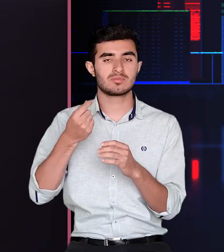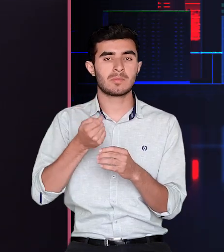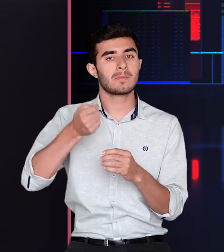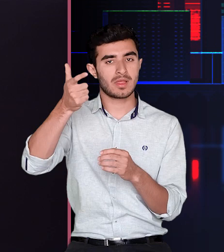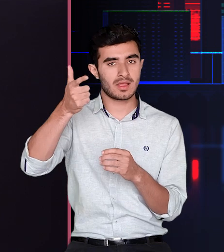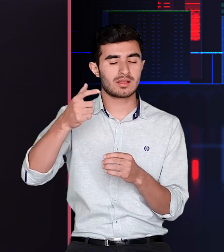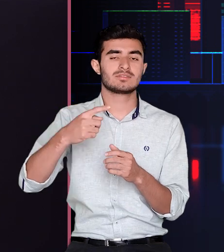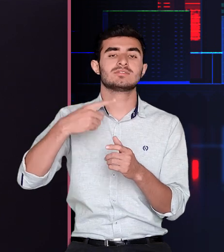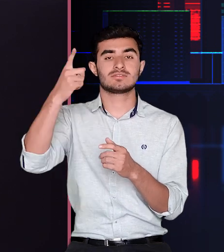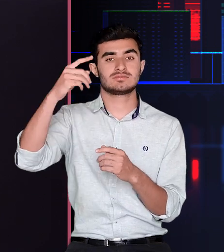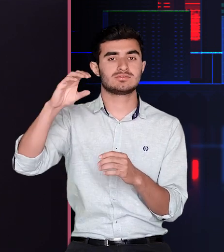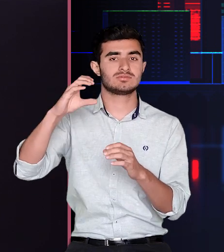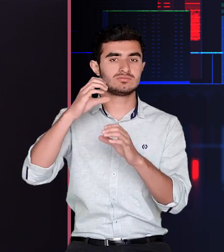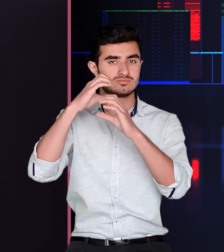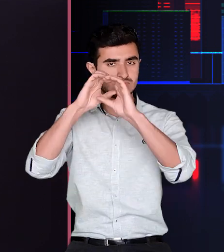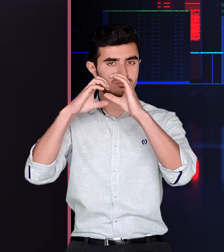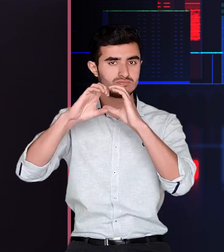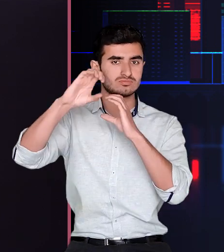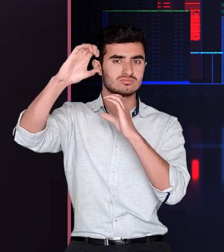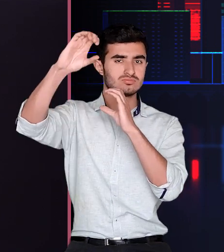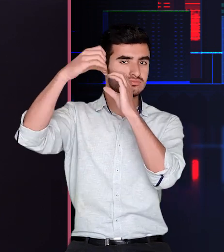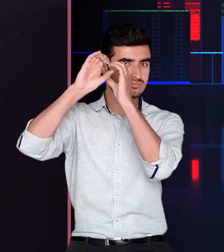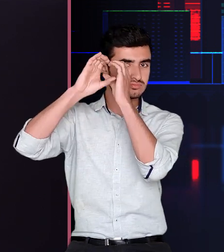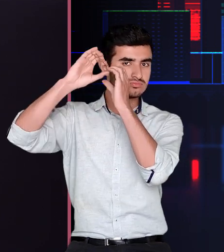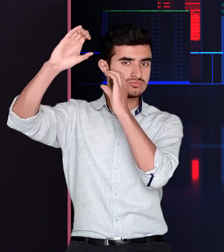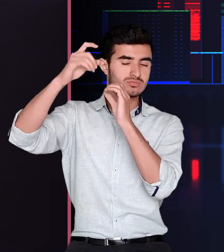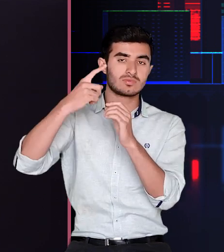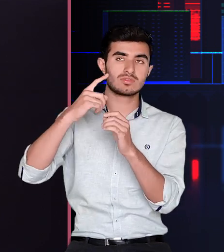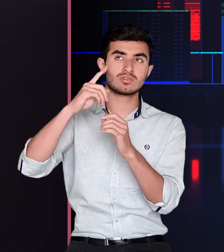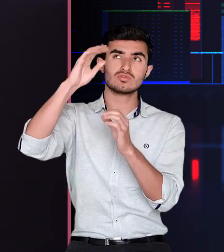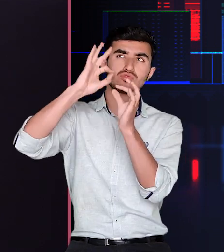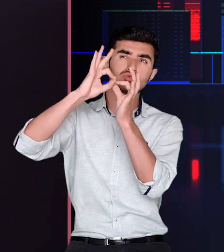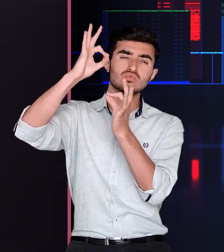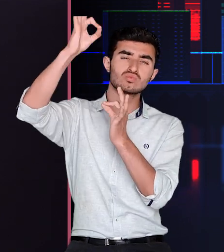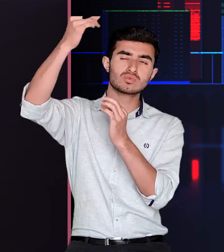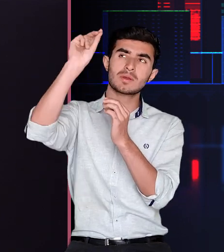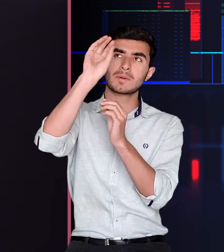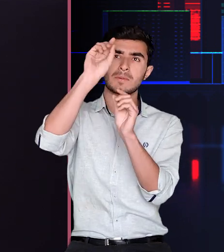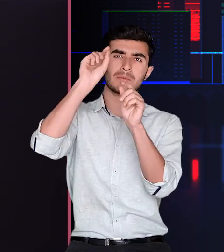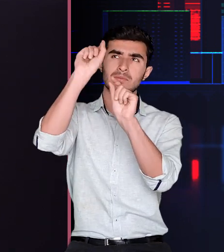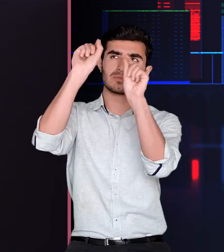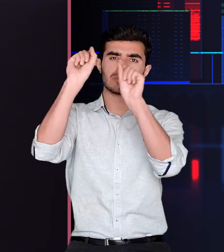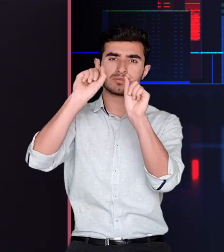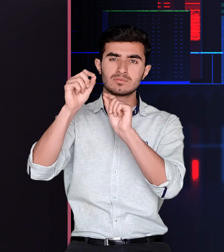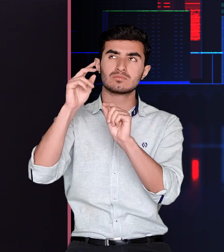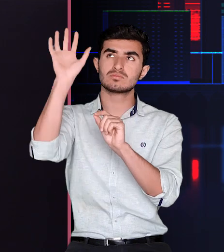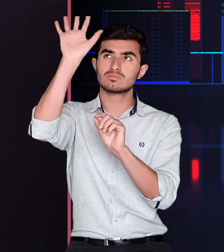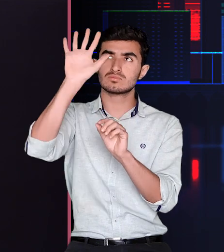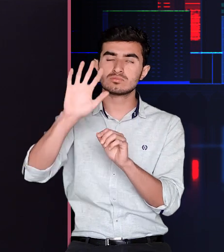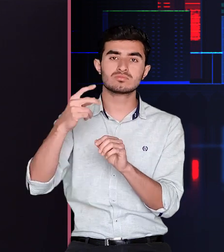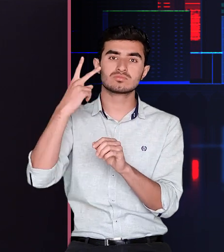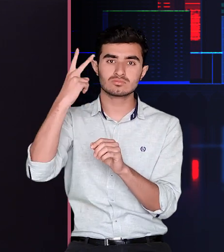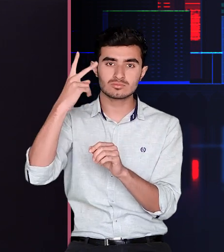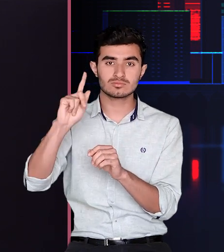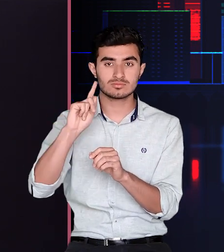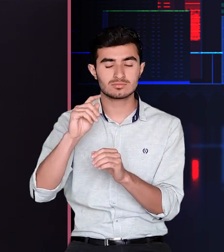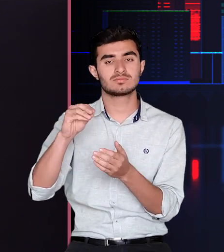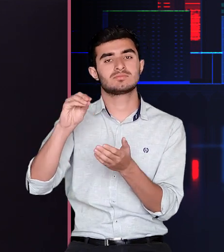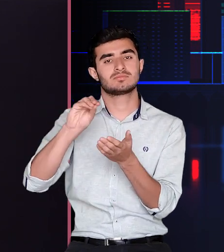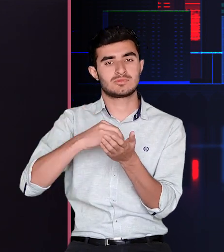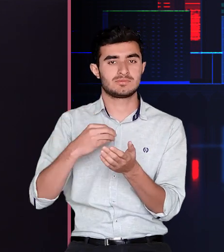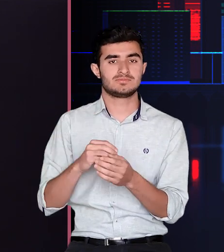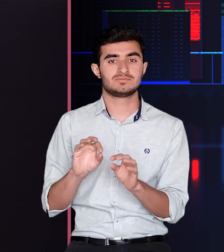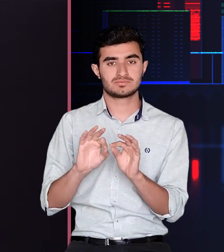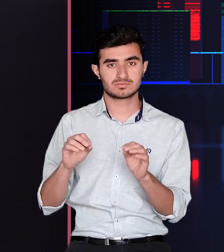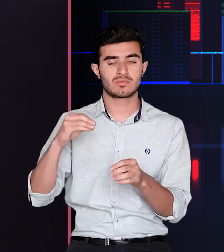80, जिससे मैं बेसिक एस्ट्रोफोटोग्राफी स्टफ़ करता था। मून की पिक्चर्स लेनी मैंने, सैटर्न की,